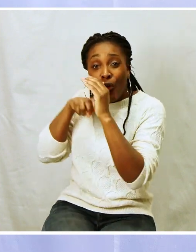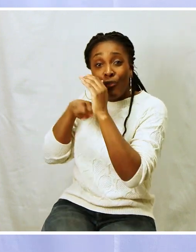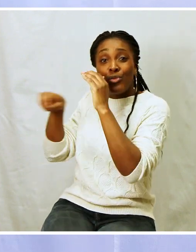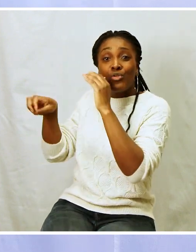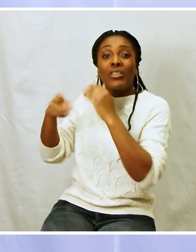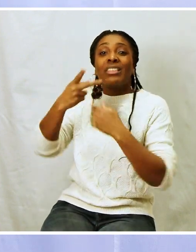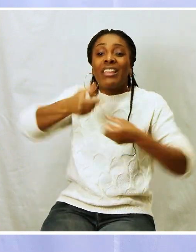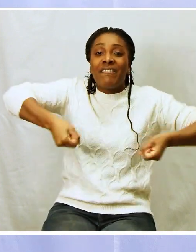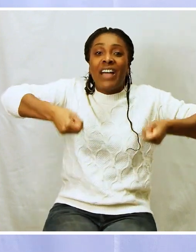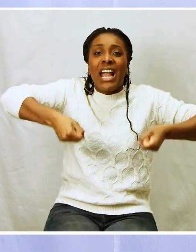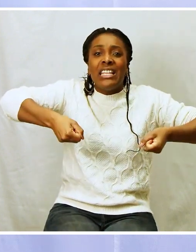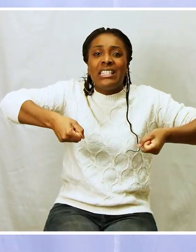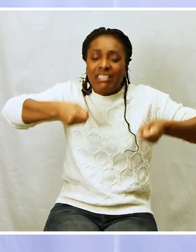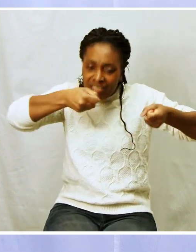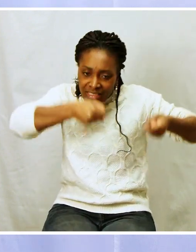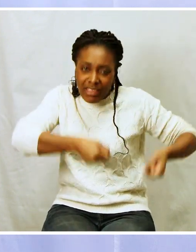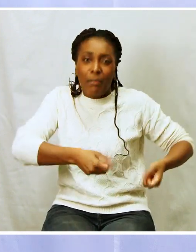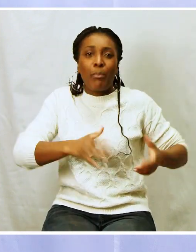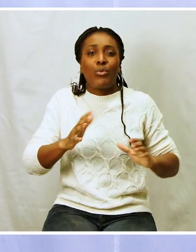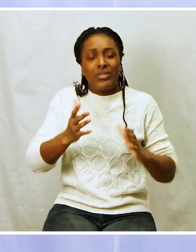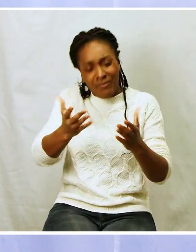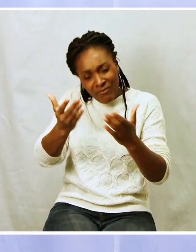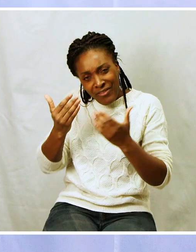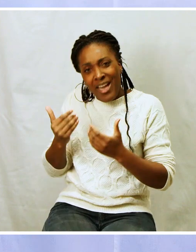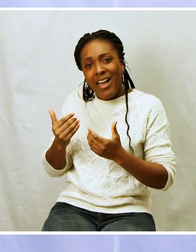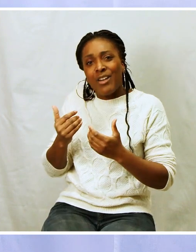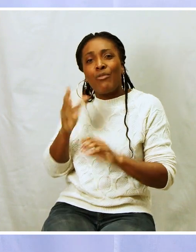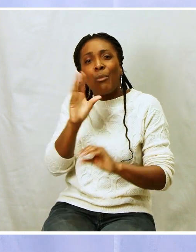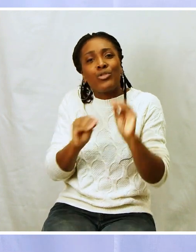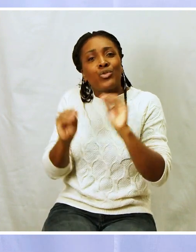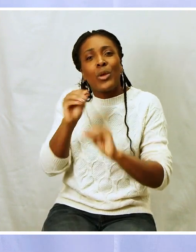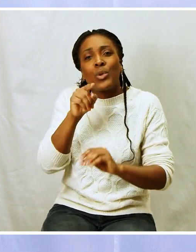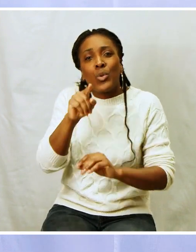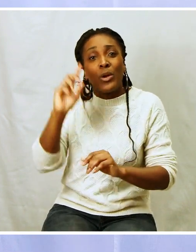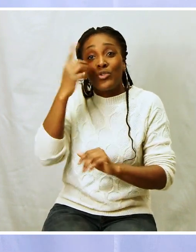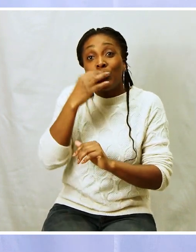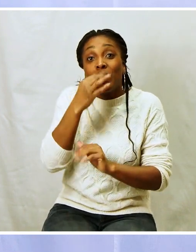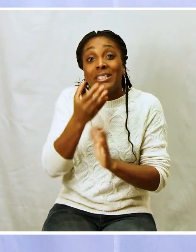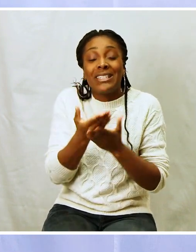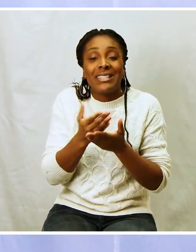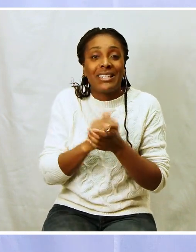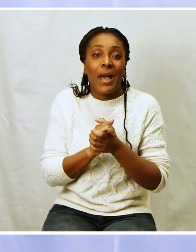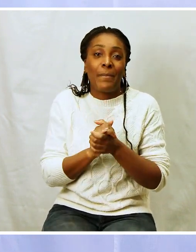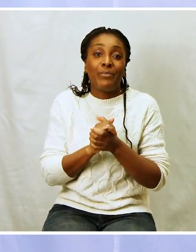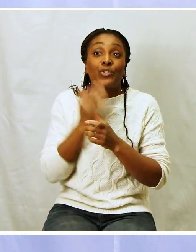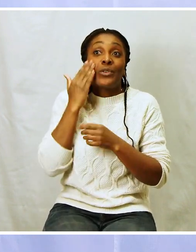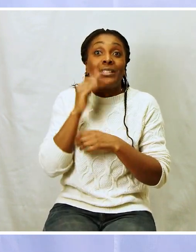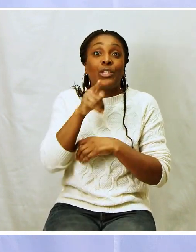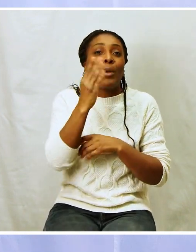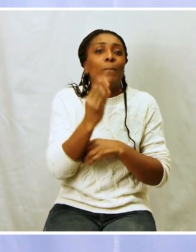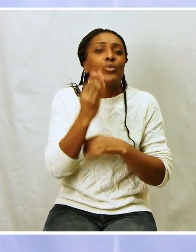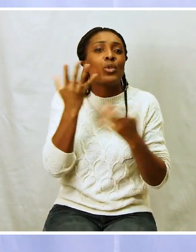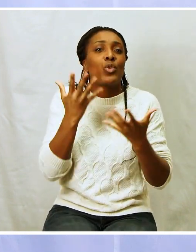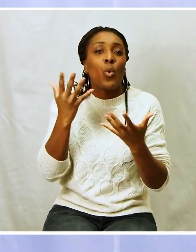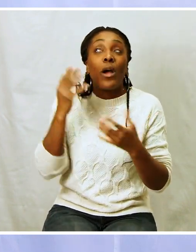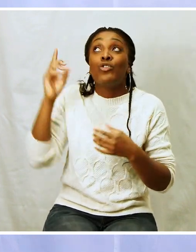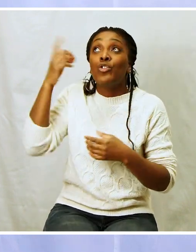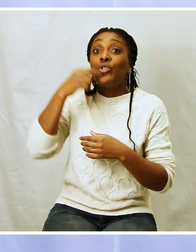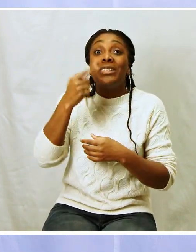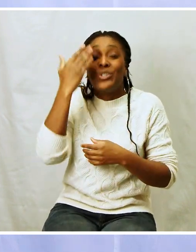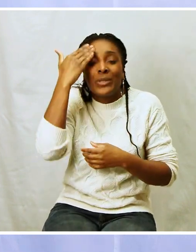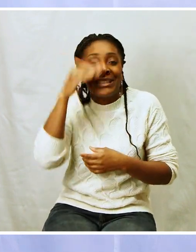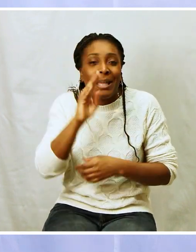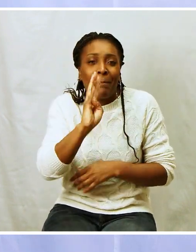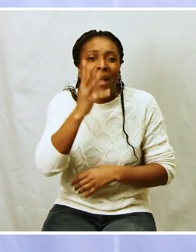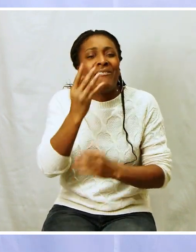valises. Parce que moi, je veux te recevoir tel que tu es. Laisse-moi prendre soin de toi. Je sais ce dont tu as besoin. Viens dialoguer avec